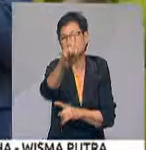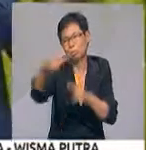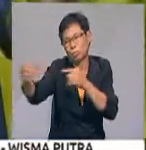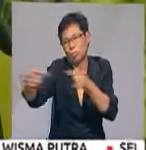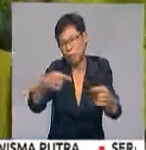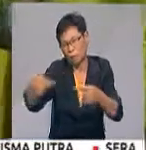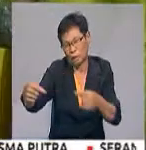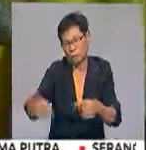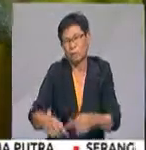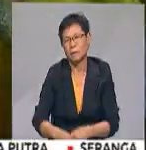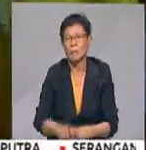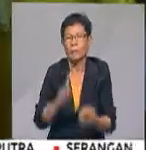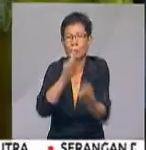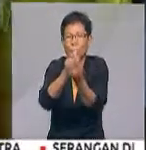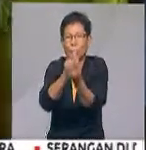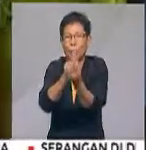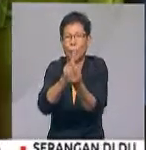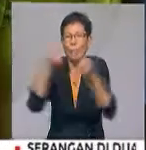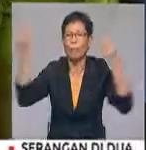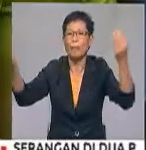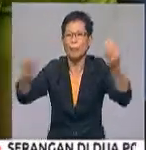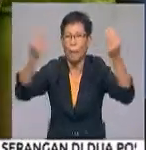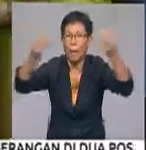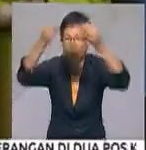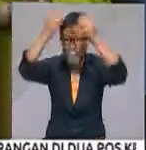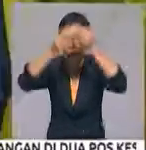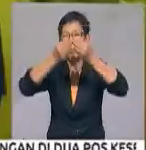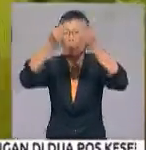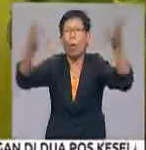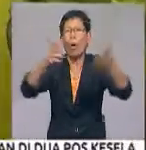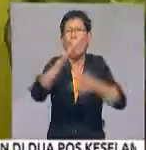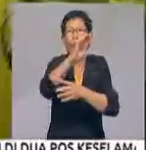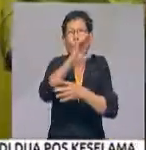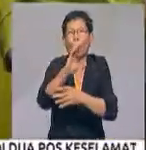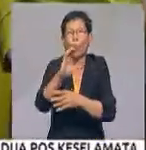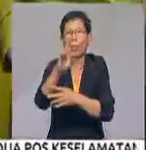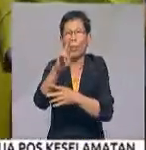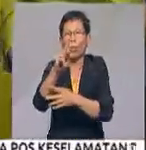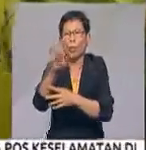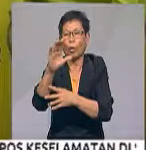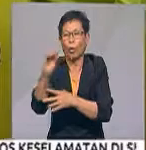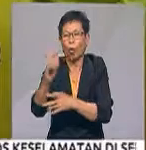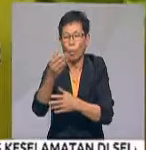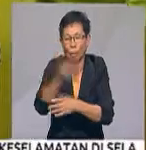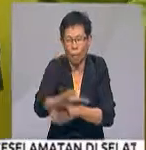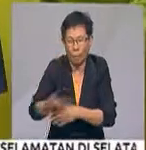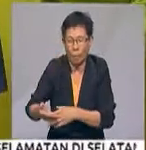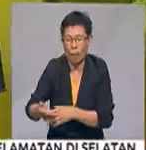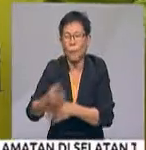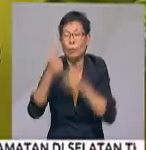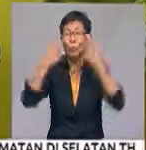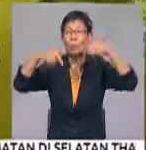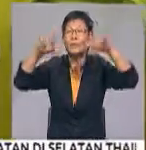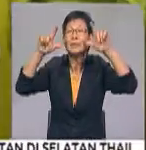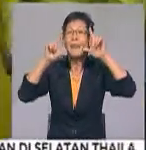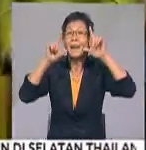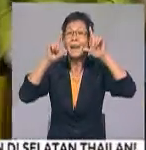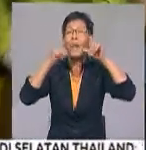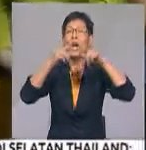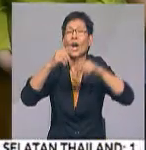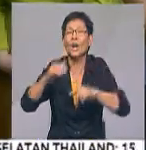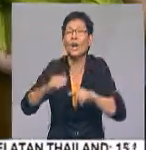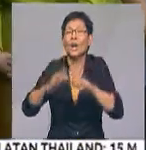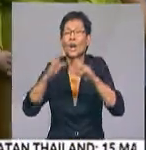perlawanan beliau ditemui selepas Majlis pengumuman kuko jenama peralatan rumah terkenal Korea sebagai Rakan penaja terbaru